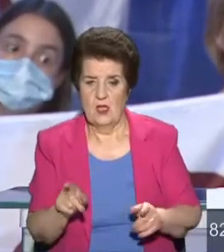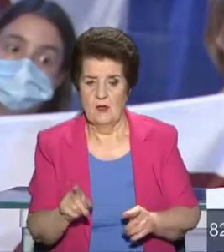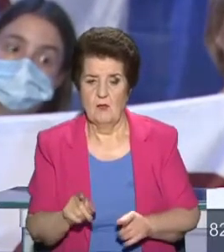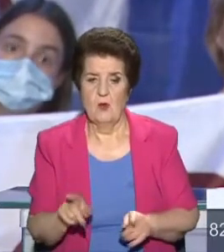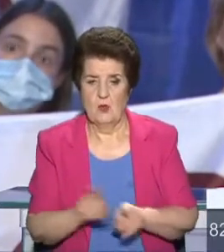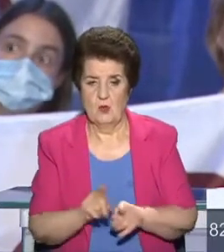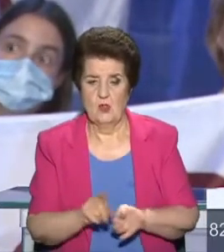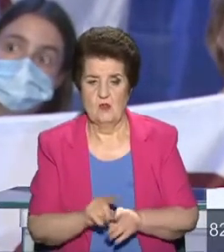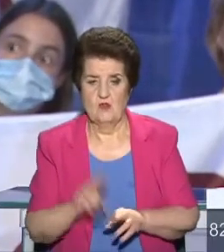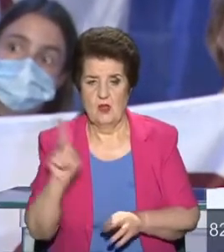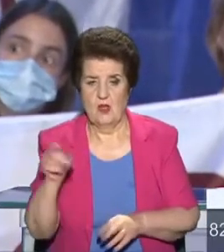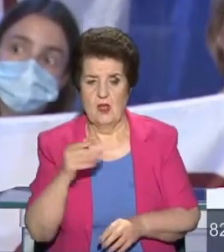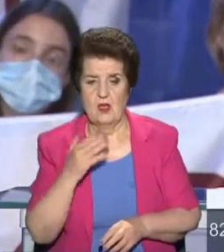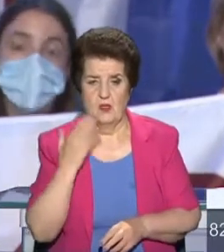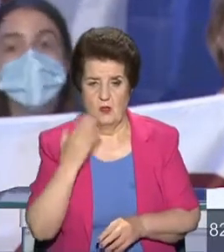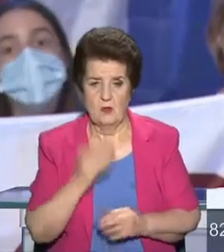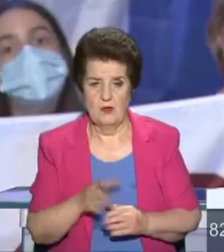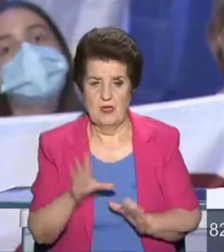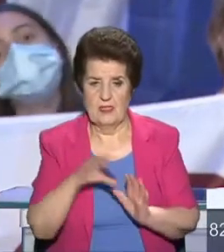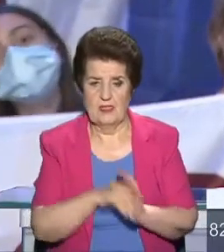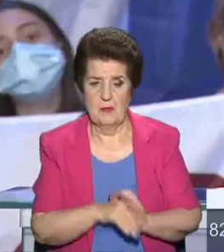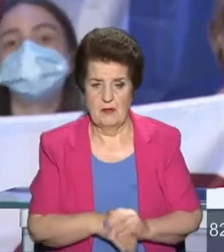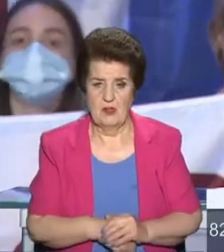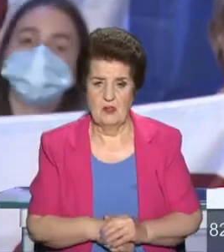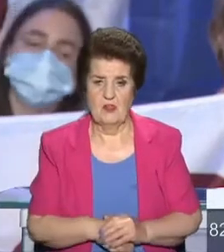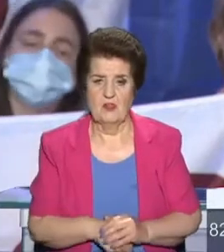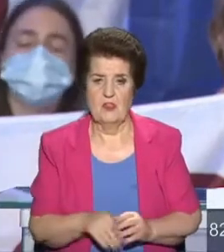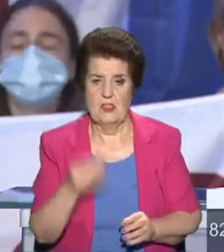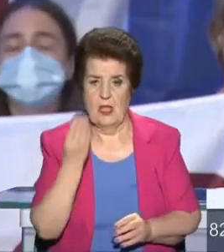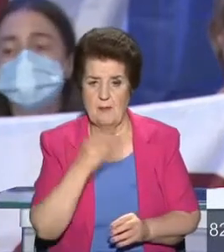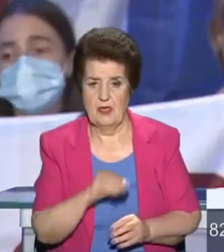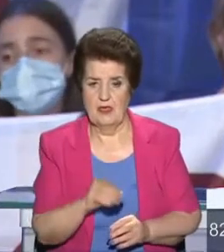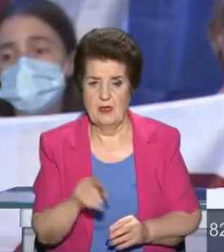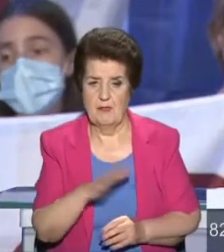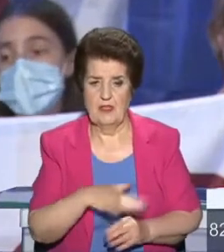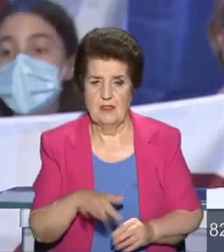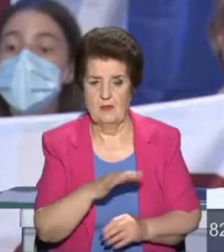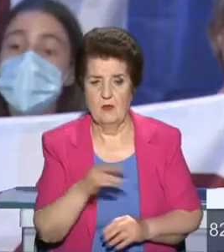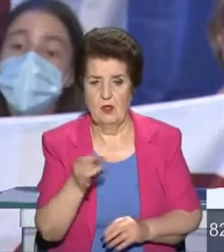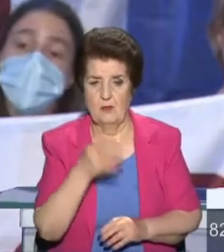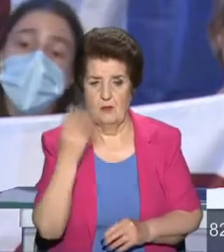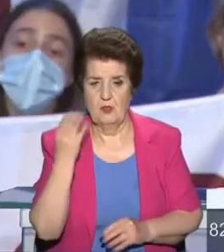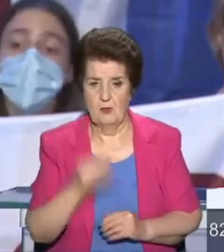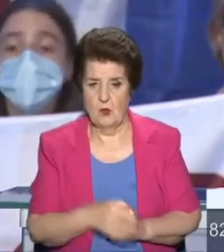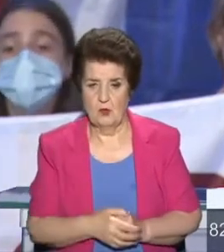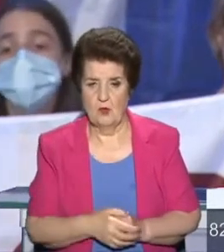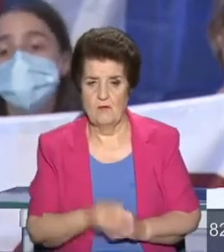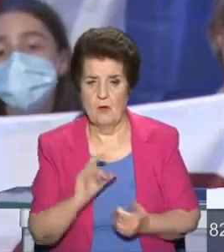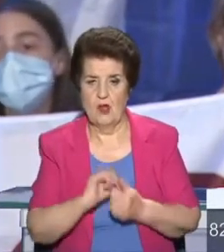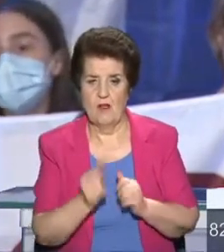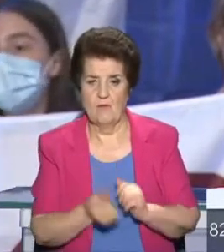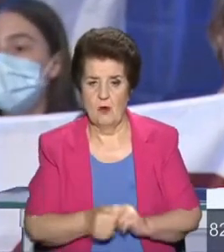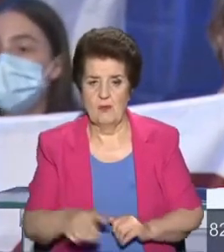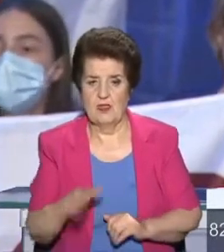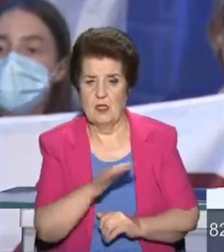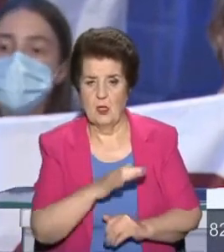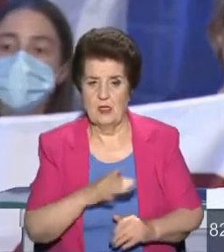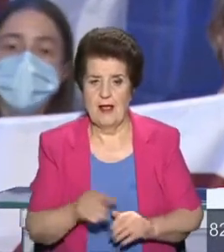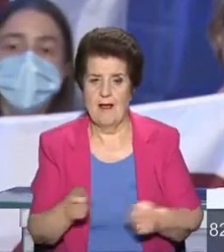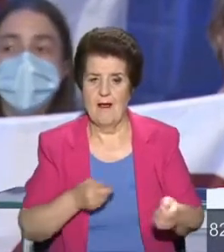de legi europene și să o aplici e perfect aminte de bine pe teritoriul Republicii Moldova o reformă teritorial administrativă